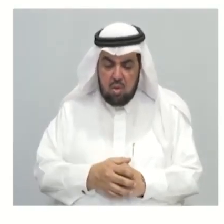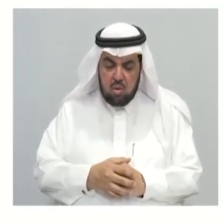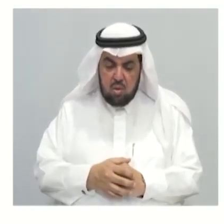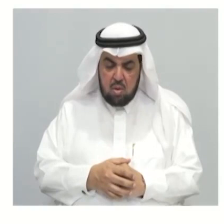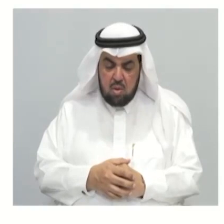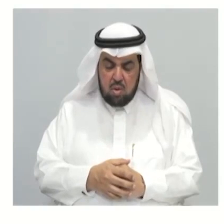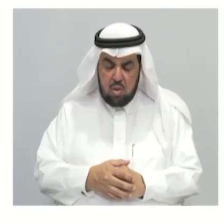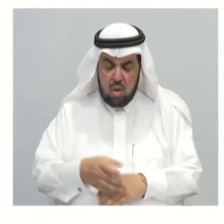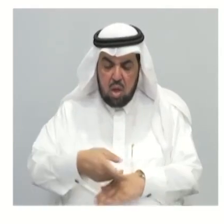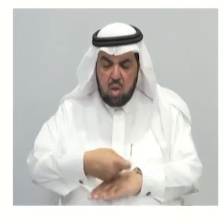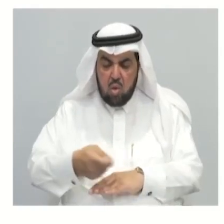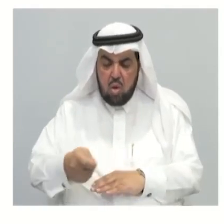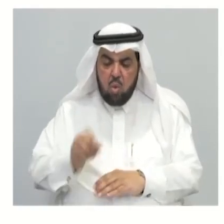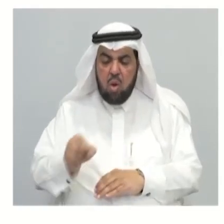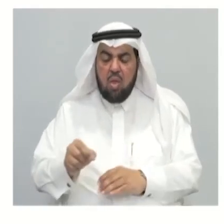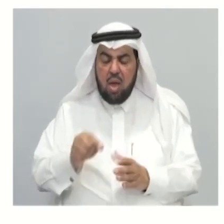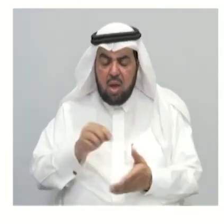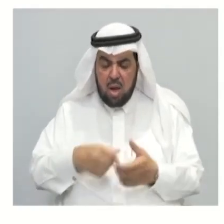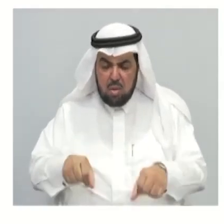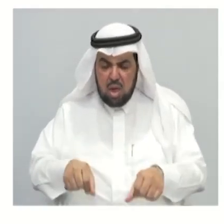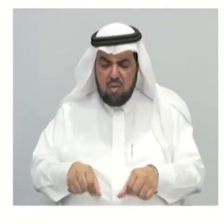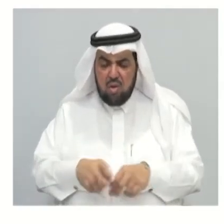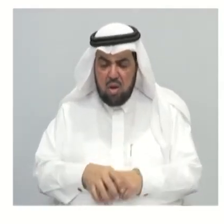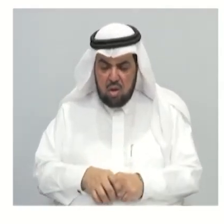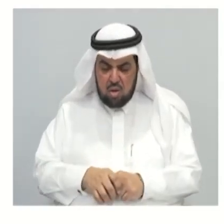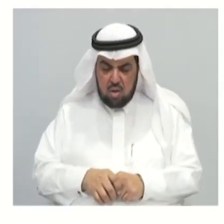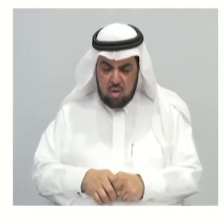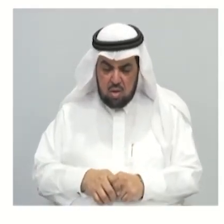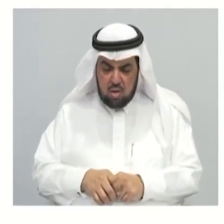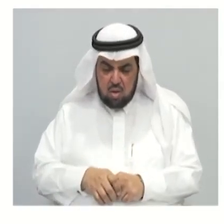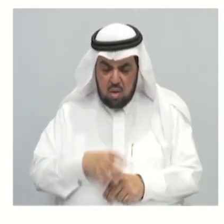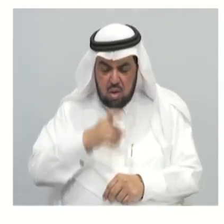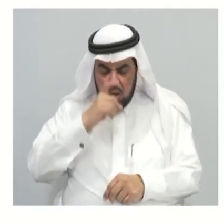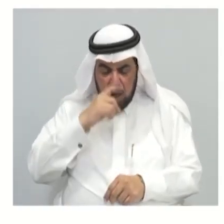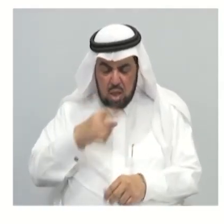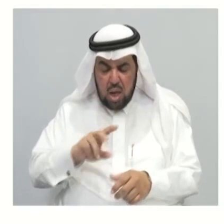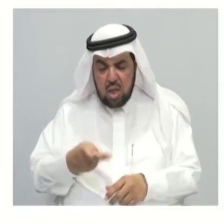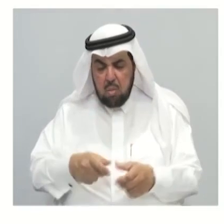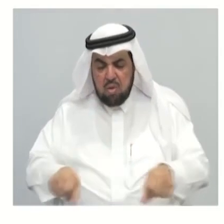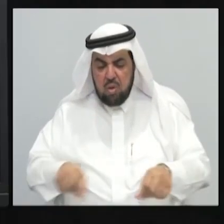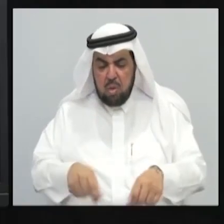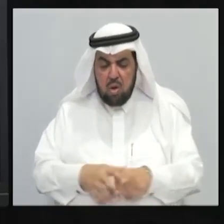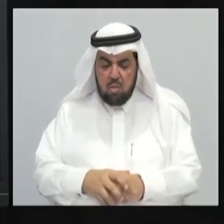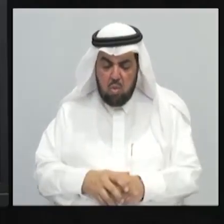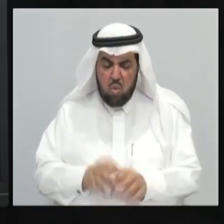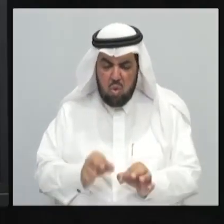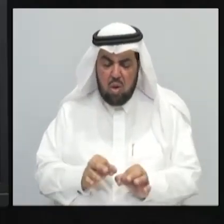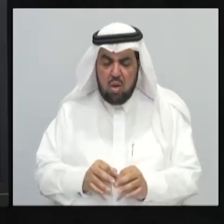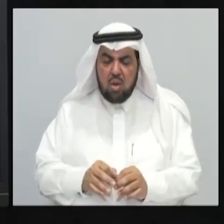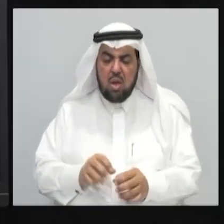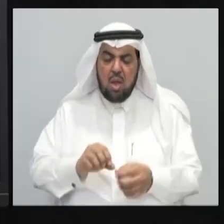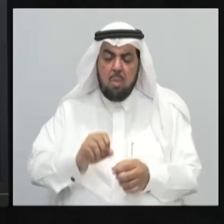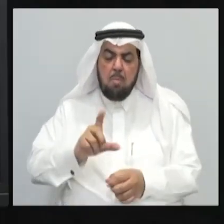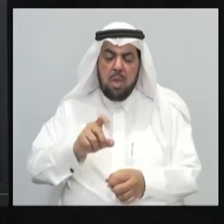عفوا التوزيع ونضع المسافه المطلوبه تلاحظ هنا عدل المسافات بينهم وتحدد